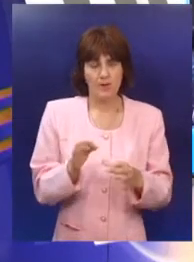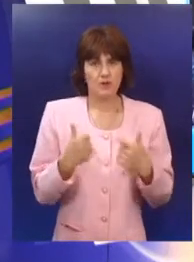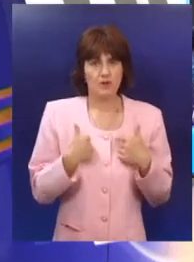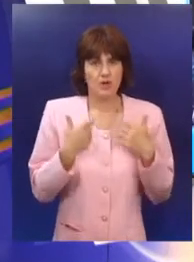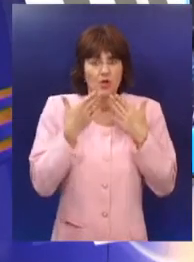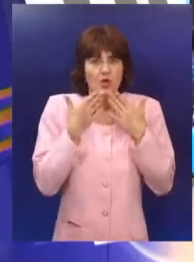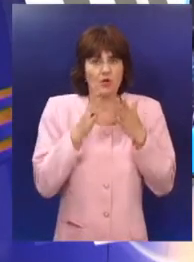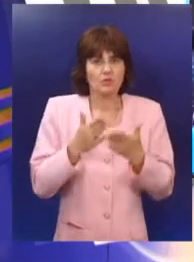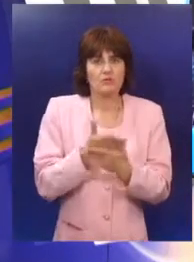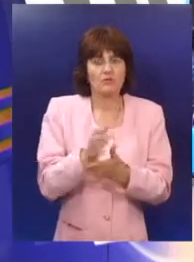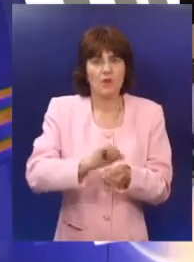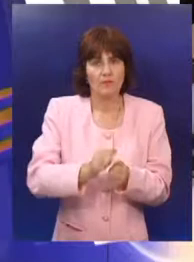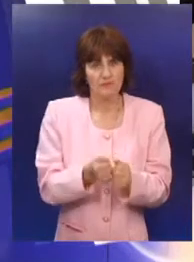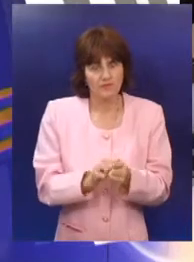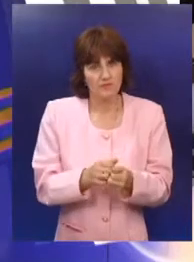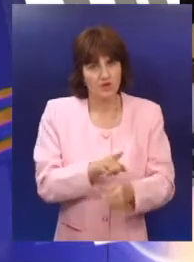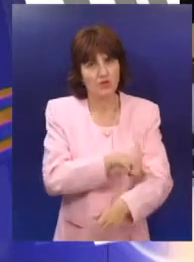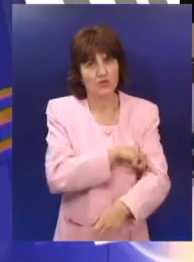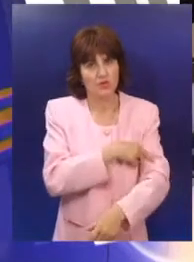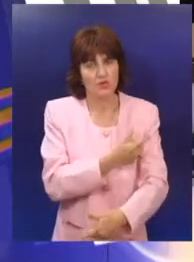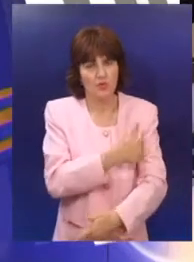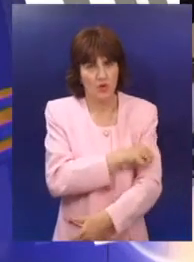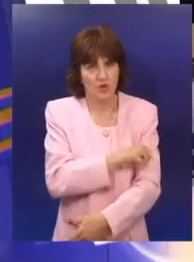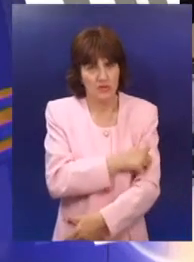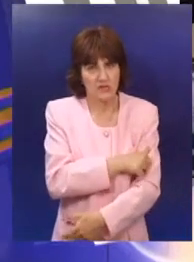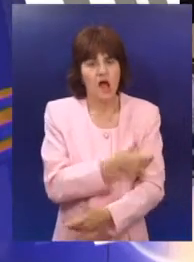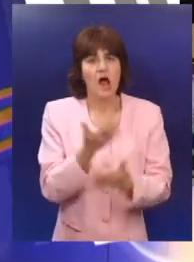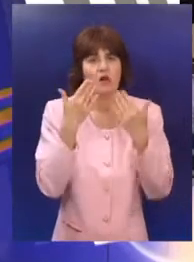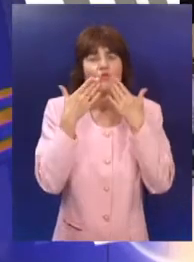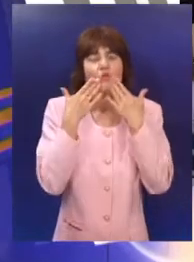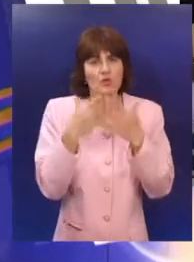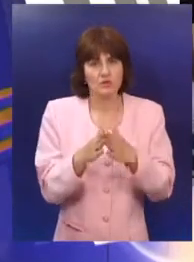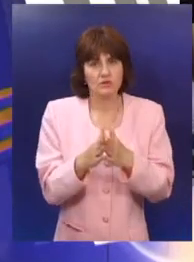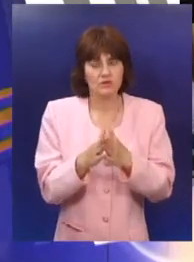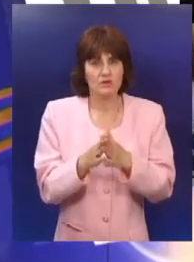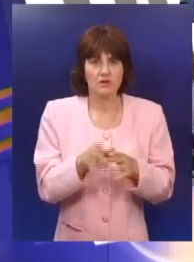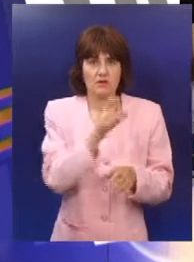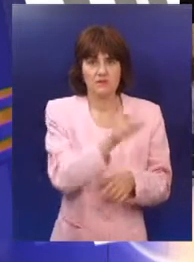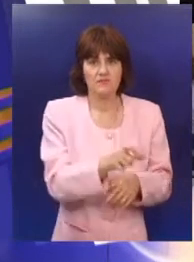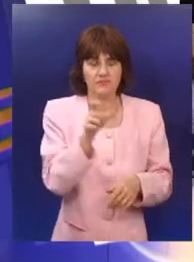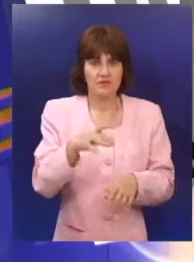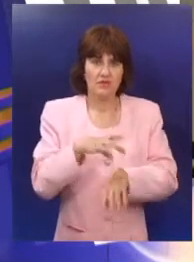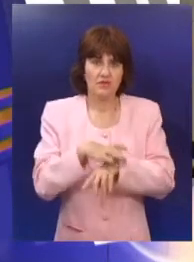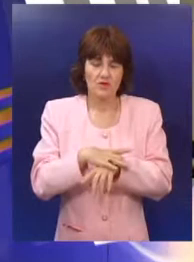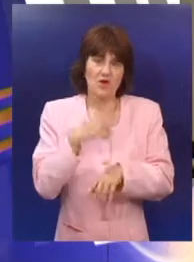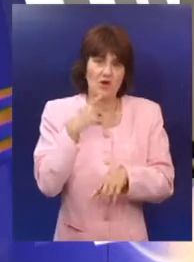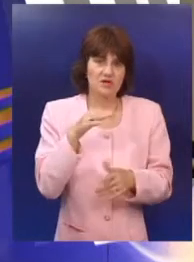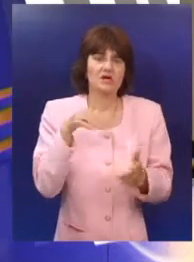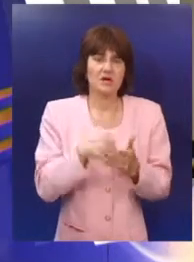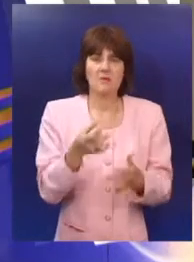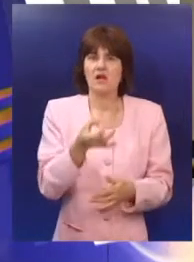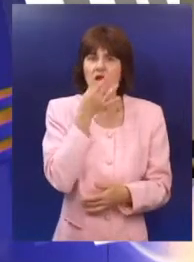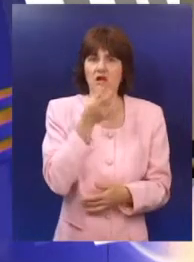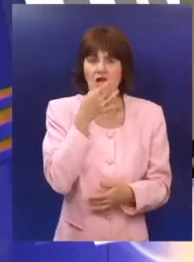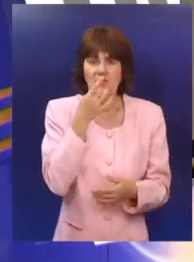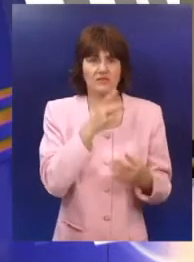koje su pokušale samoubistvo je dugotrajan, ali je izvodiv. Iskustva psihoterapeuta koji rade sa ovim ljudima pokazuju da je terapija